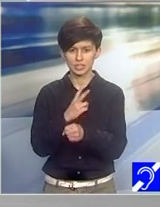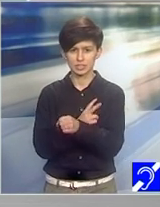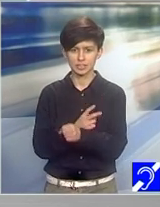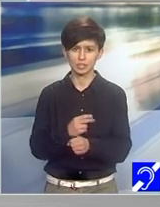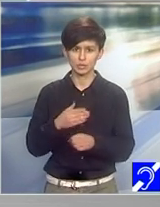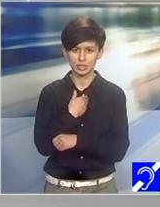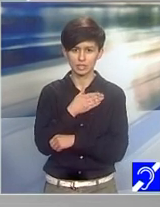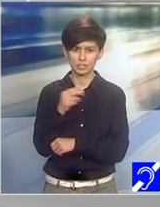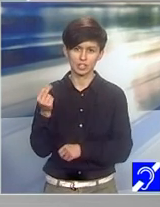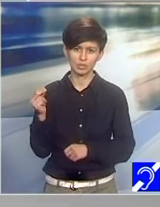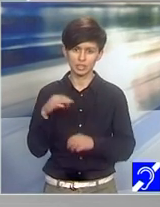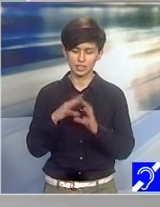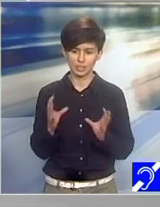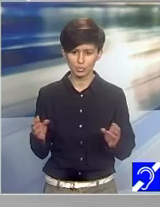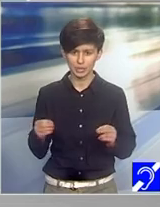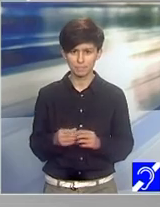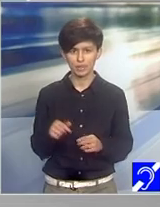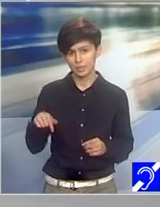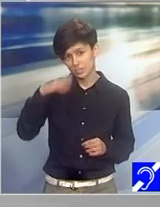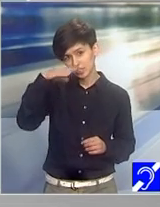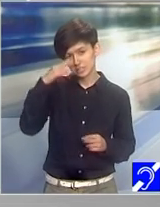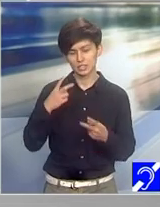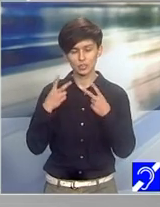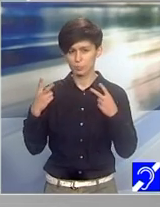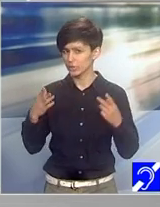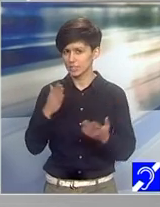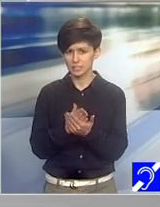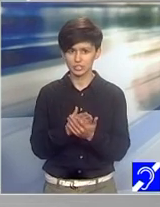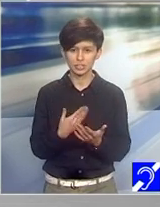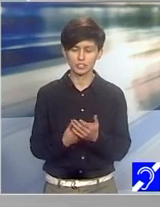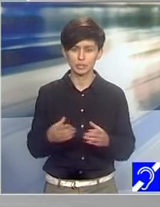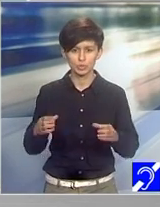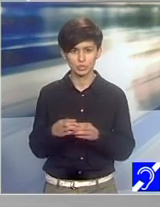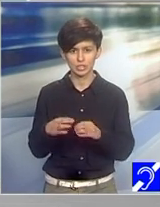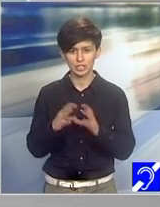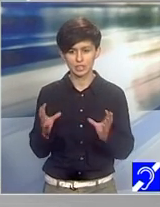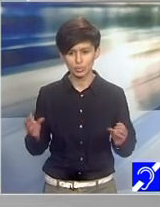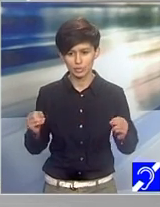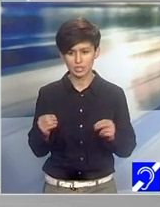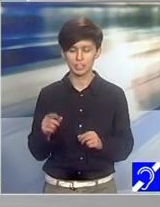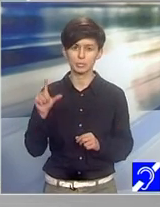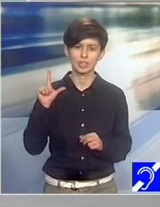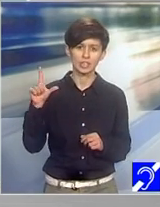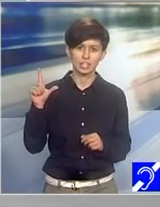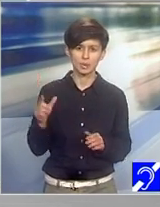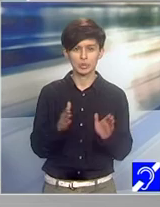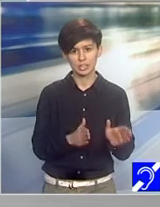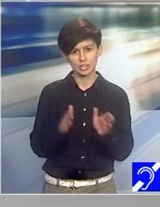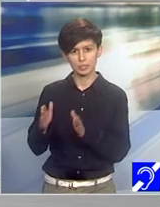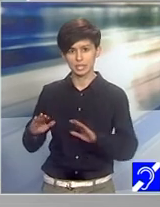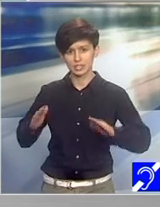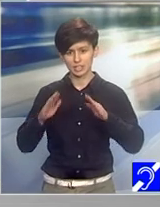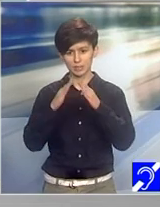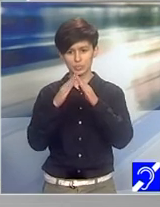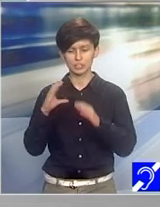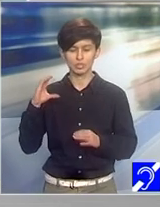român. Despre această zi, de o importanță hotărâtoare pentru unitatea românilor de pe ambele versante ale Carpaților, vom